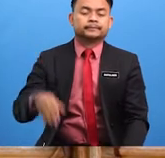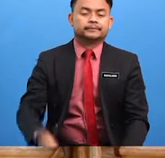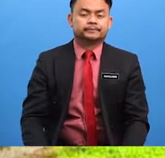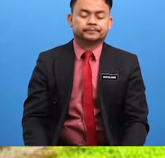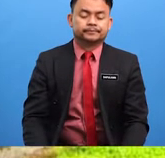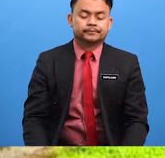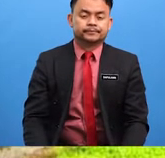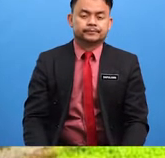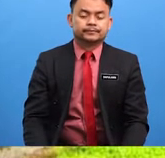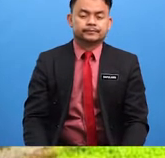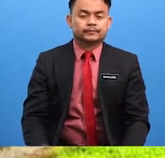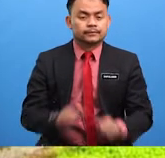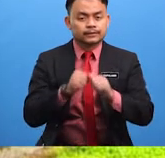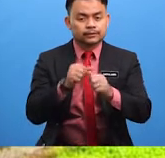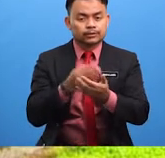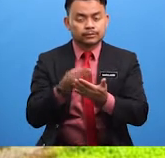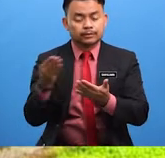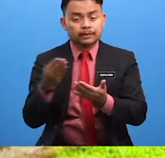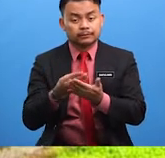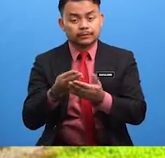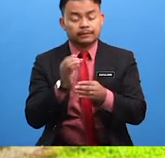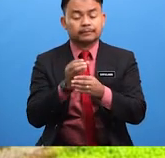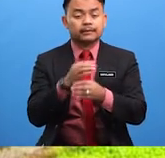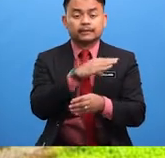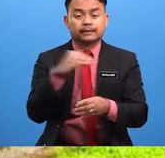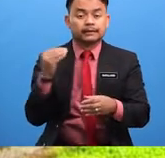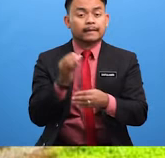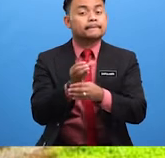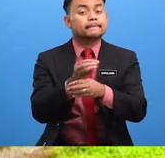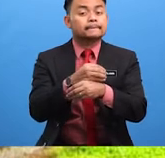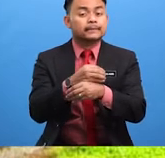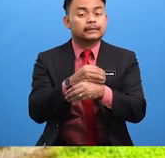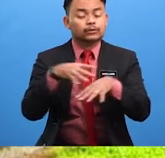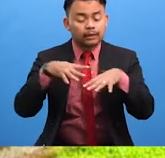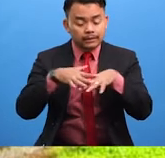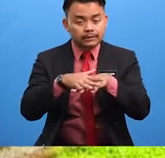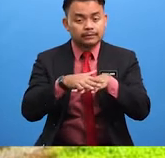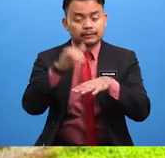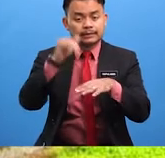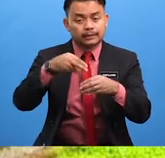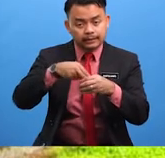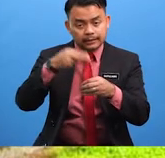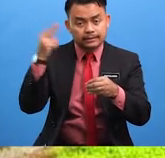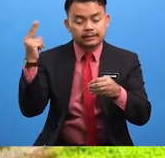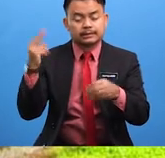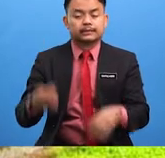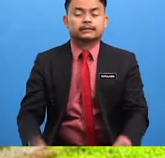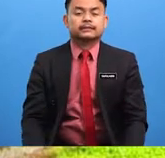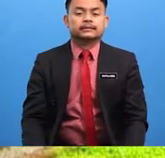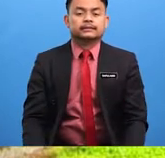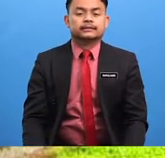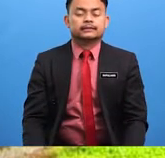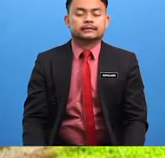Berdasarkan bahan dan rupa bentuk anyaman yang dihasilkan, seni anyaman ini merupakan daya cipta dari